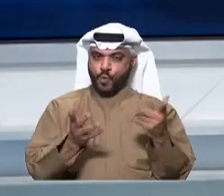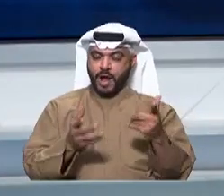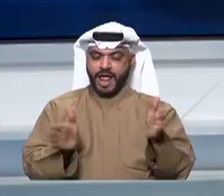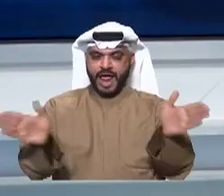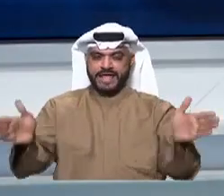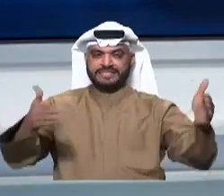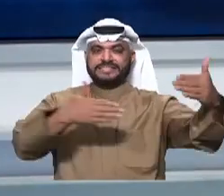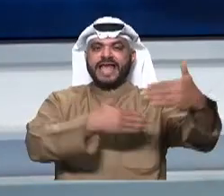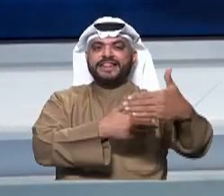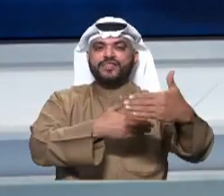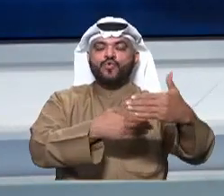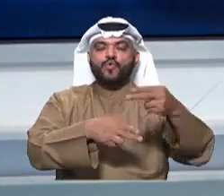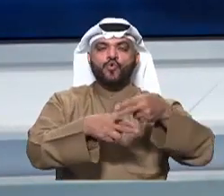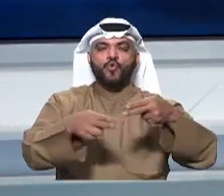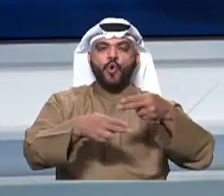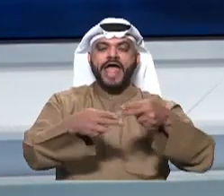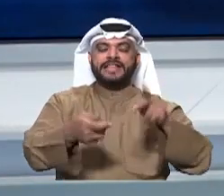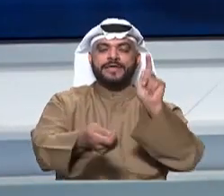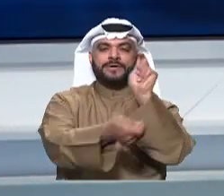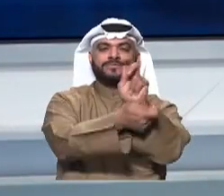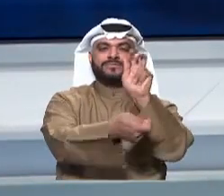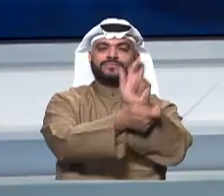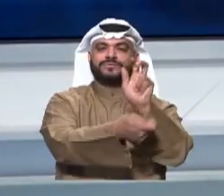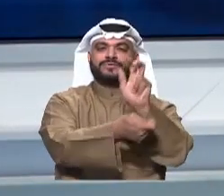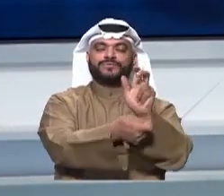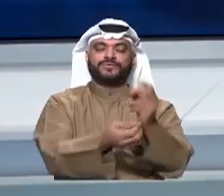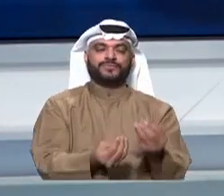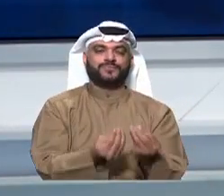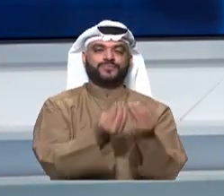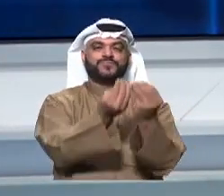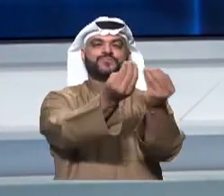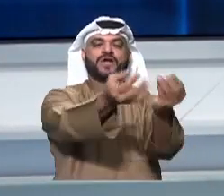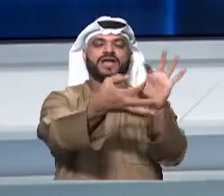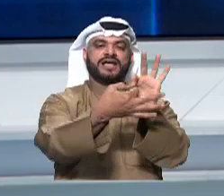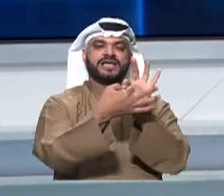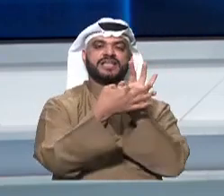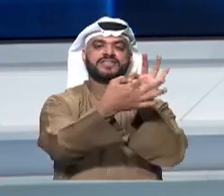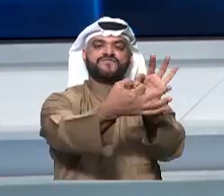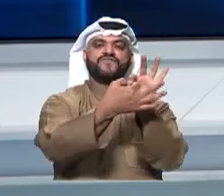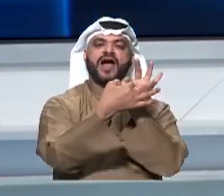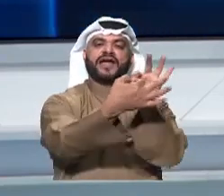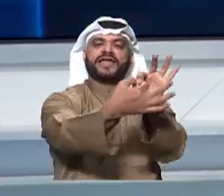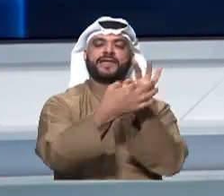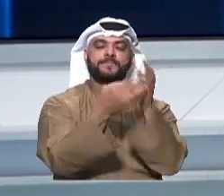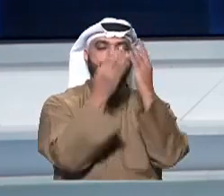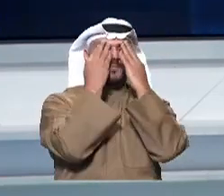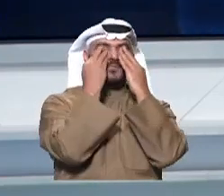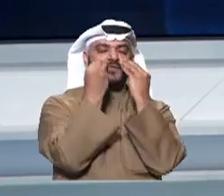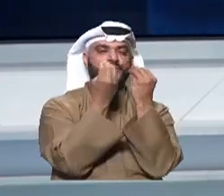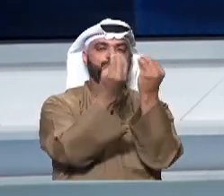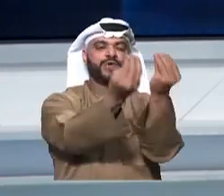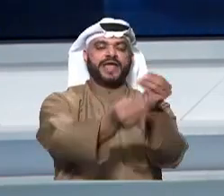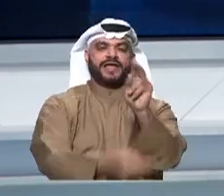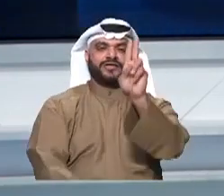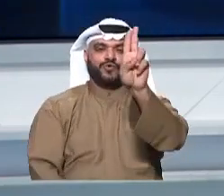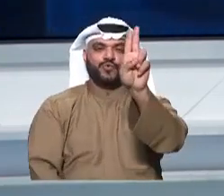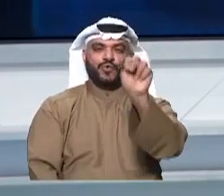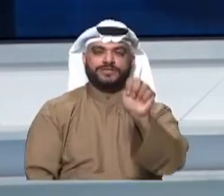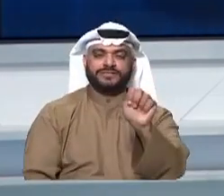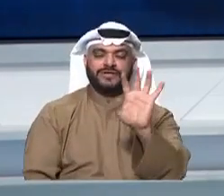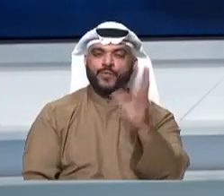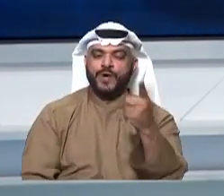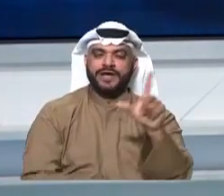الصندوق الكويتي للتنمية الاقتصادية العربية اتفاقية منحة مع المفوضية السامية للأمم المتحدة